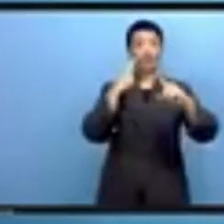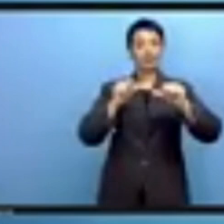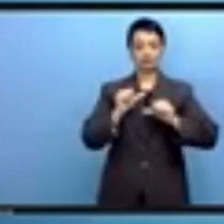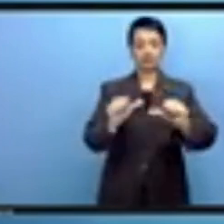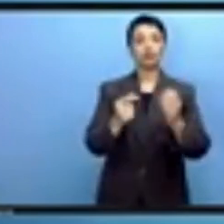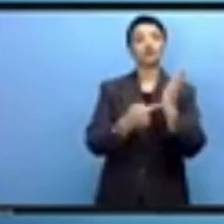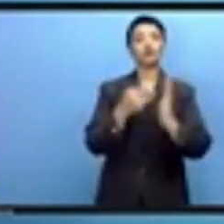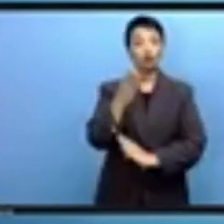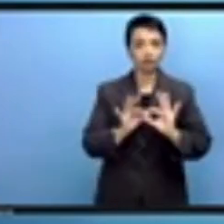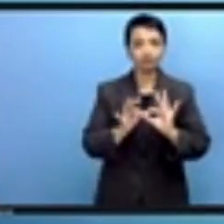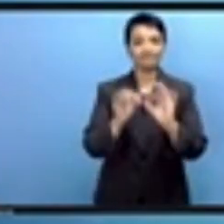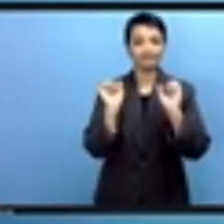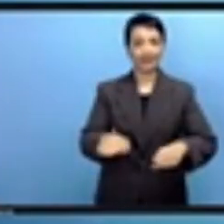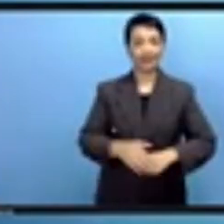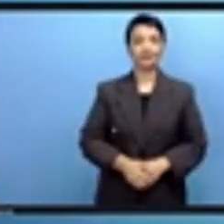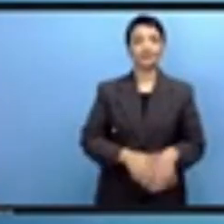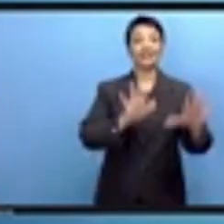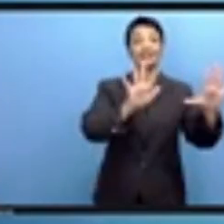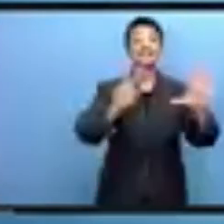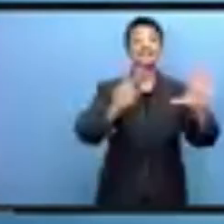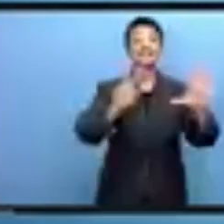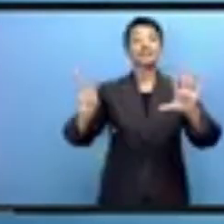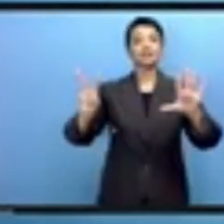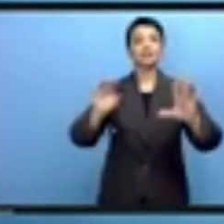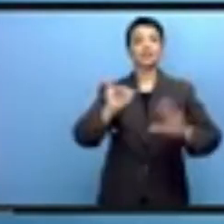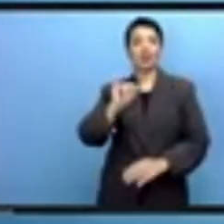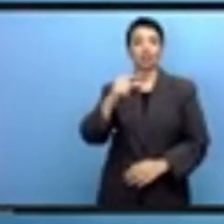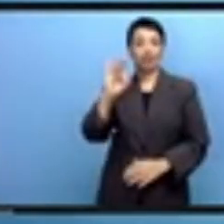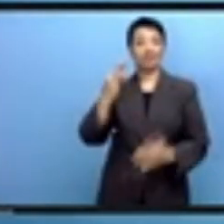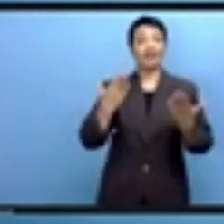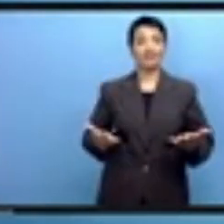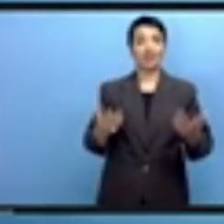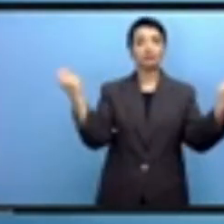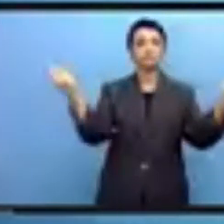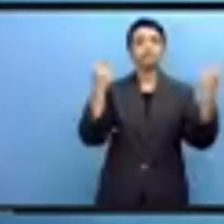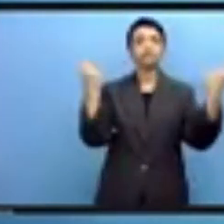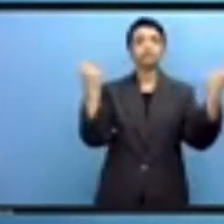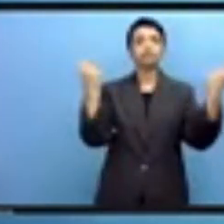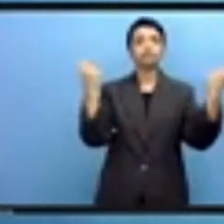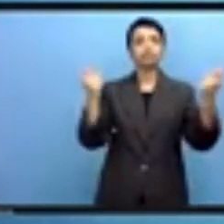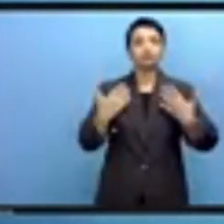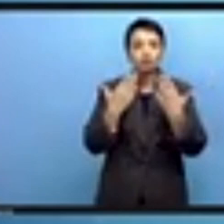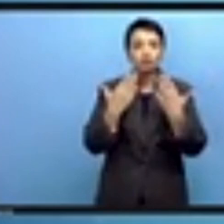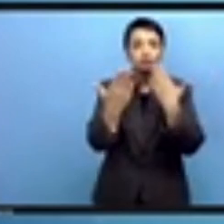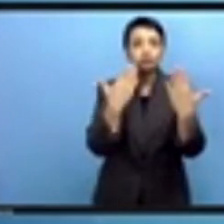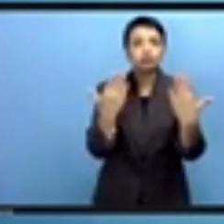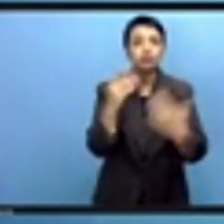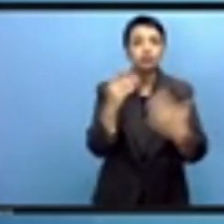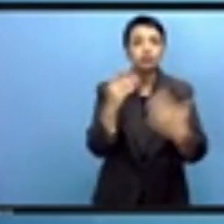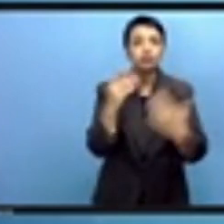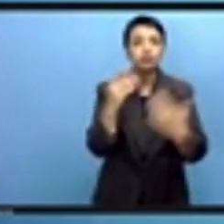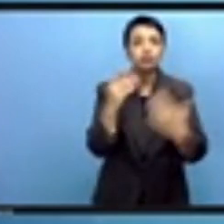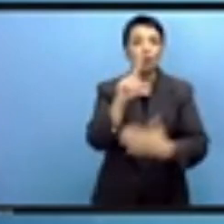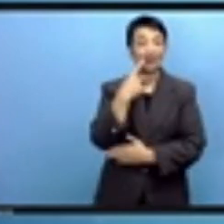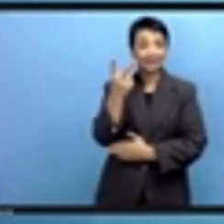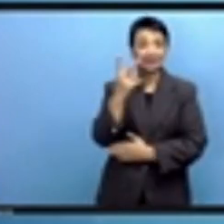的平等的数字未来的十七届数字互联网治理论坛。